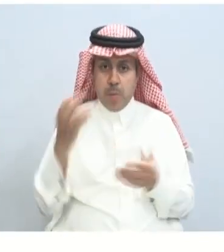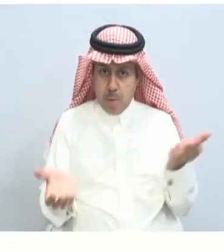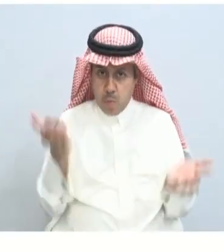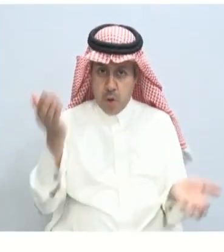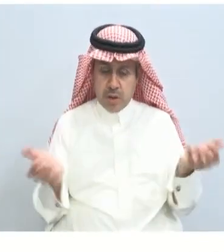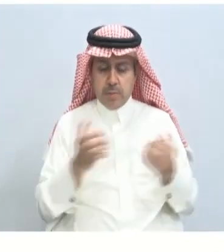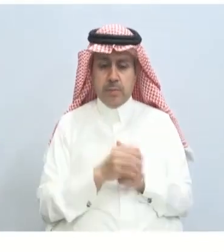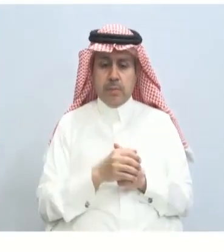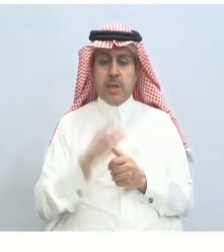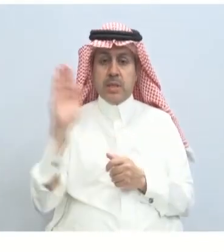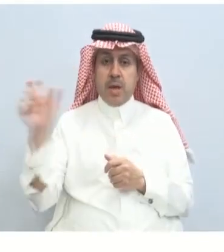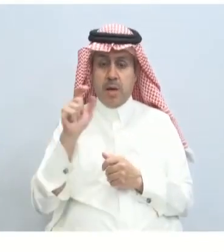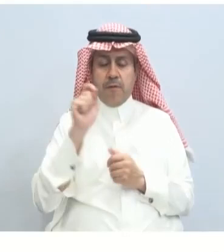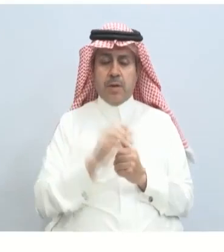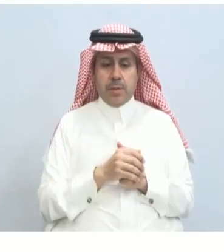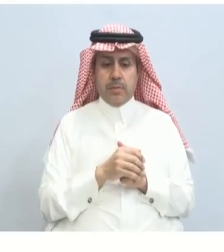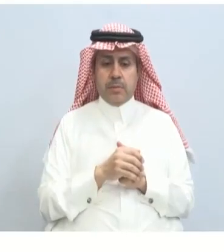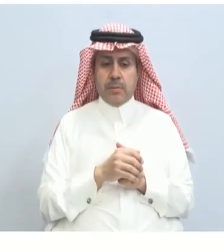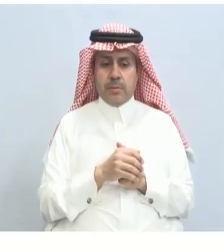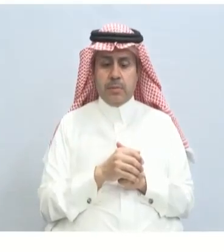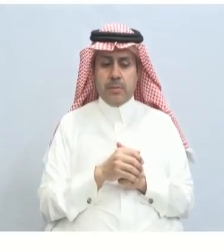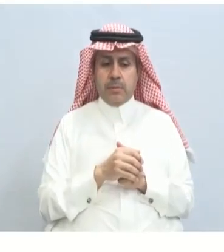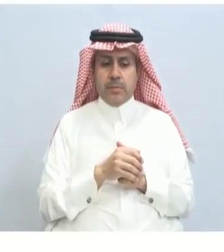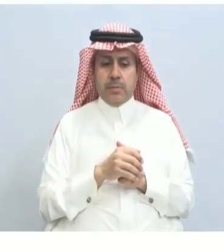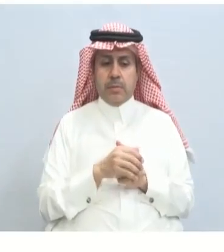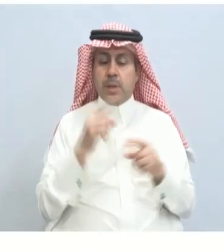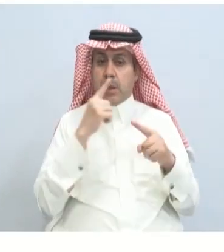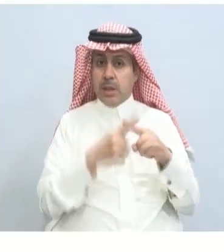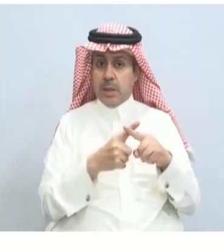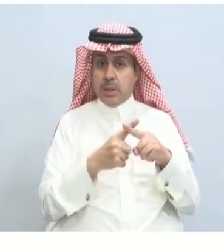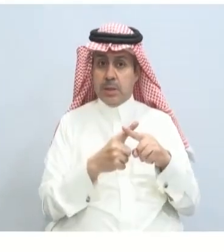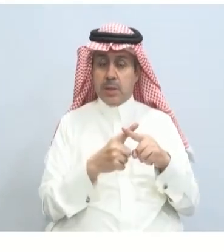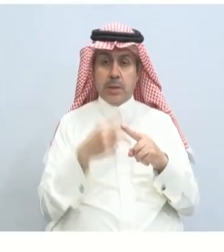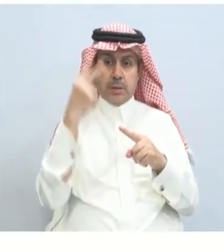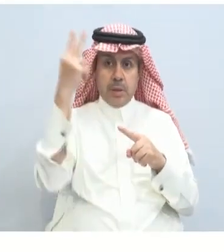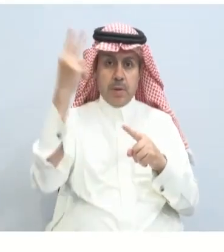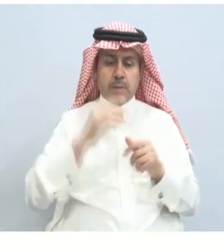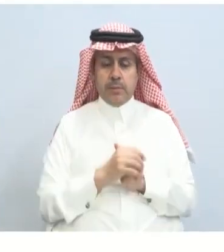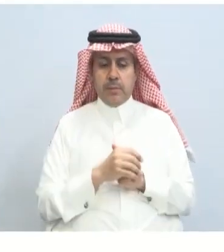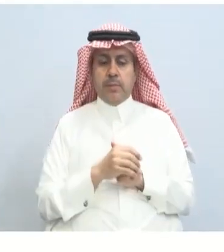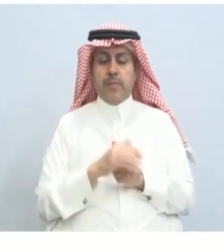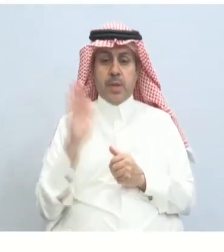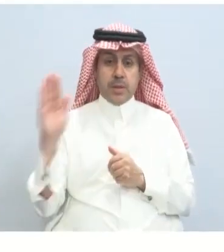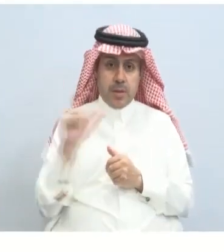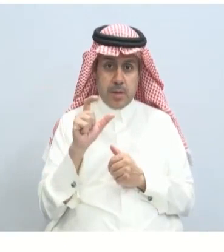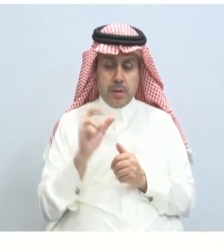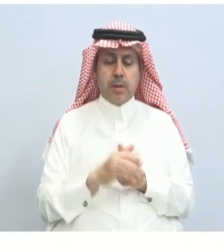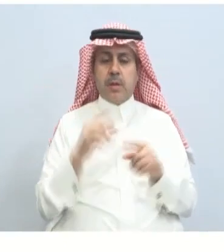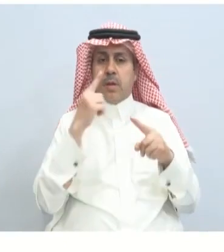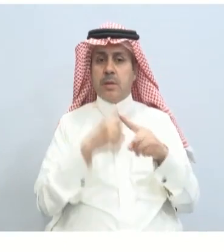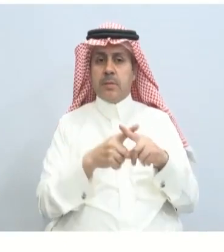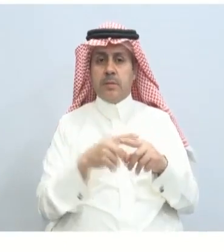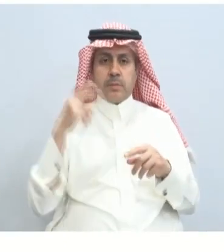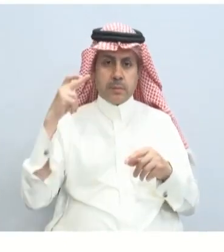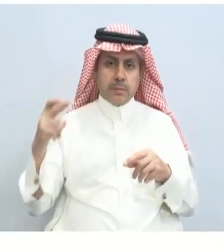افترض ان الساين ثيتا هي عباره عن مثلا اكس تربي تيع على سبيل المثال والساين هي عباره عن اكس واحل